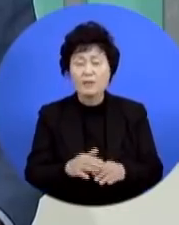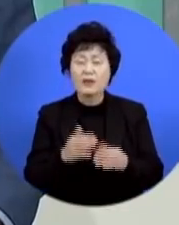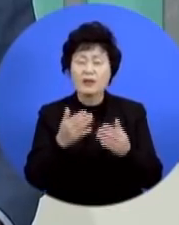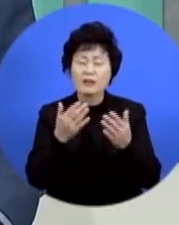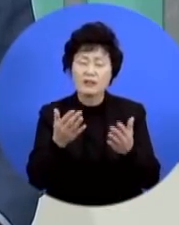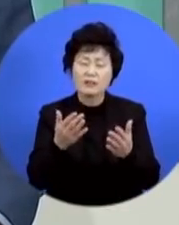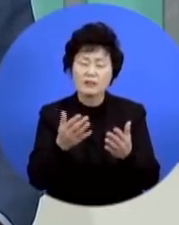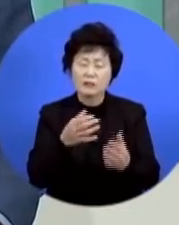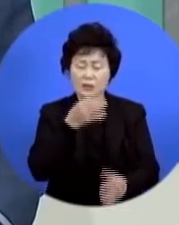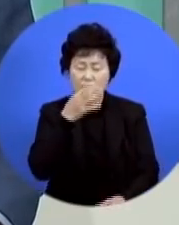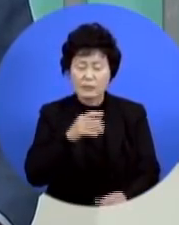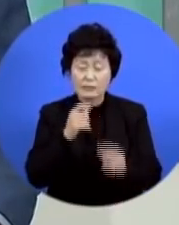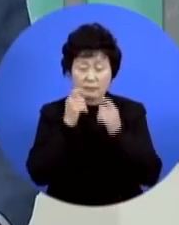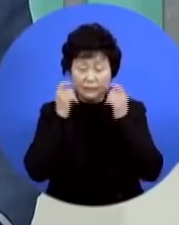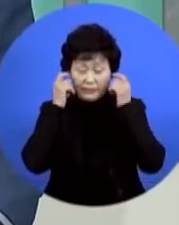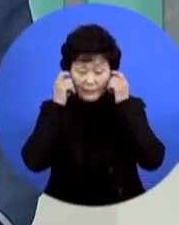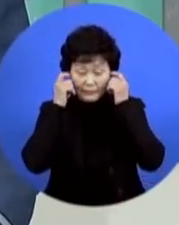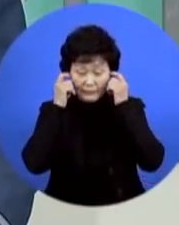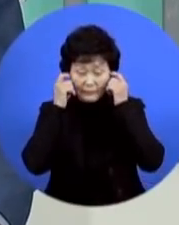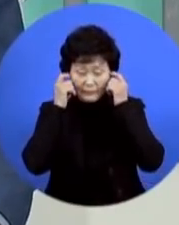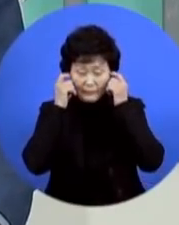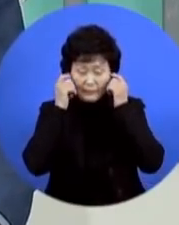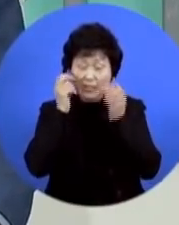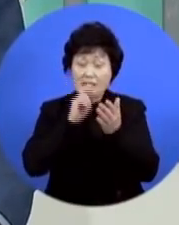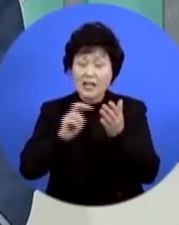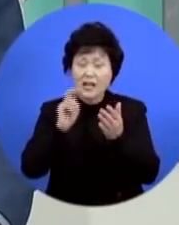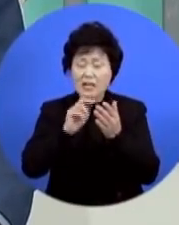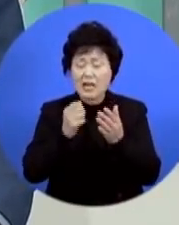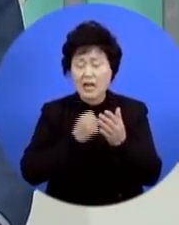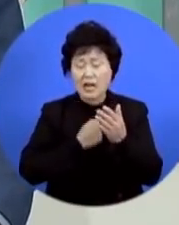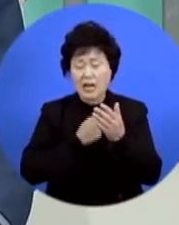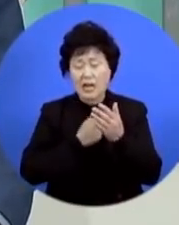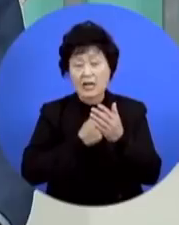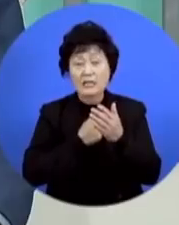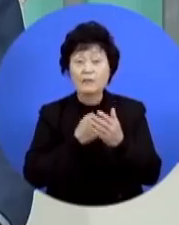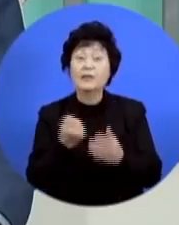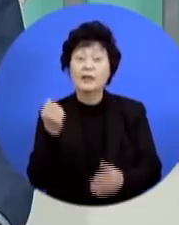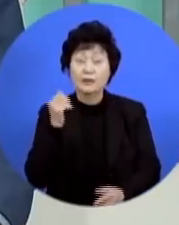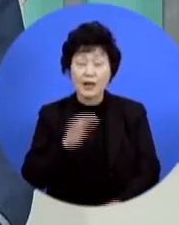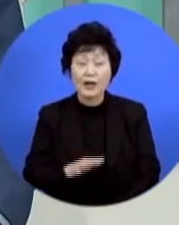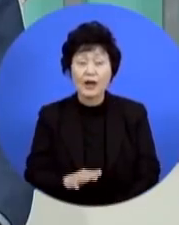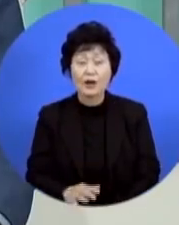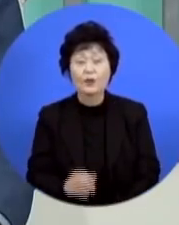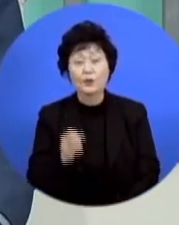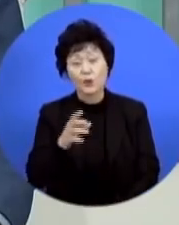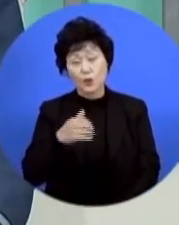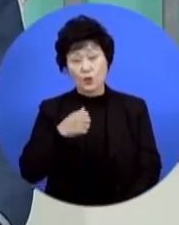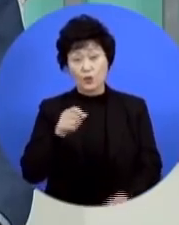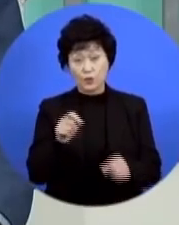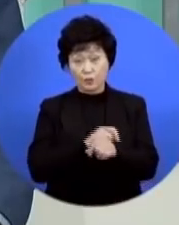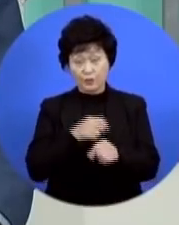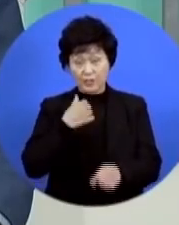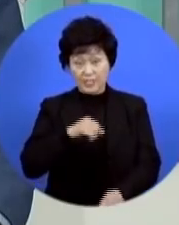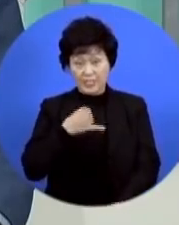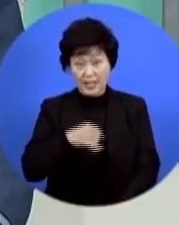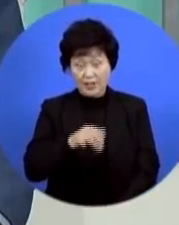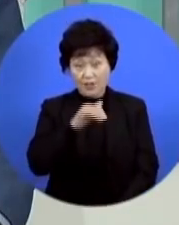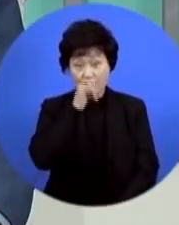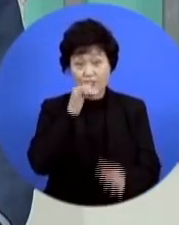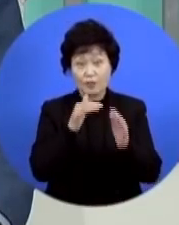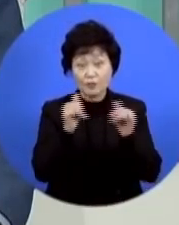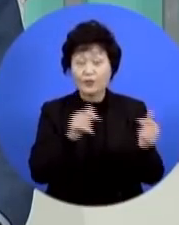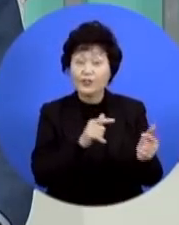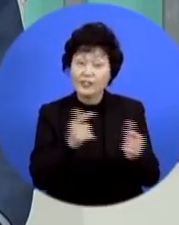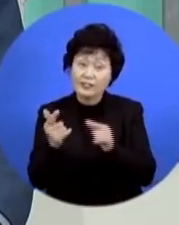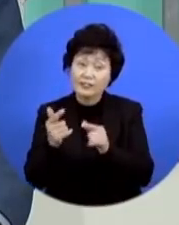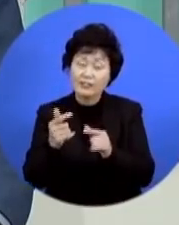찬양하려니까 답답하고 벗을 수도 없잖아요. 또 특히 이제 자녀를 두신 분들은 자녀들의 예배를 이걸 어떻게 해야